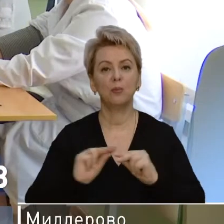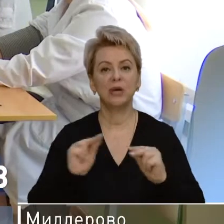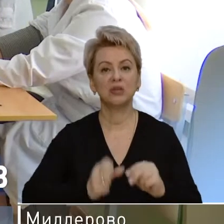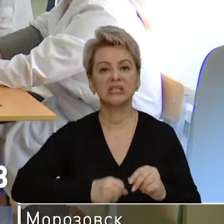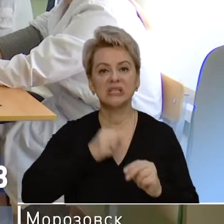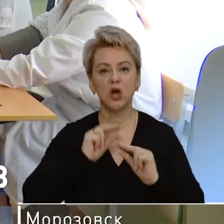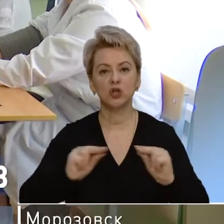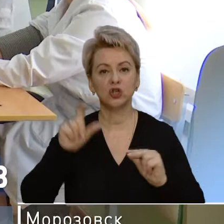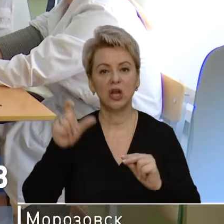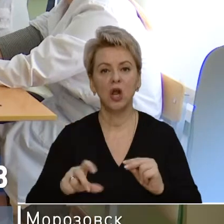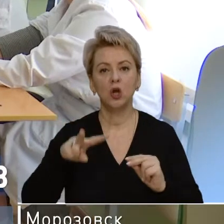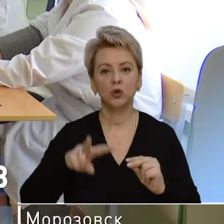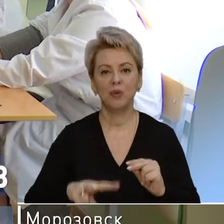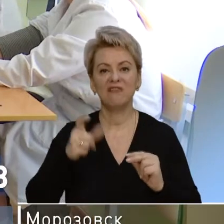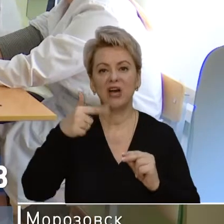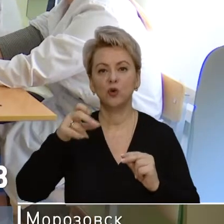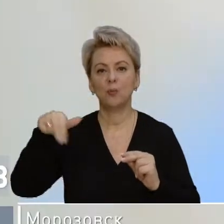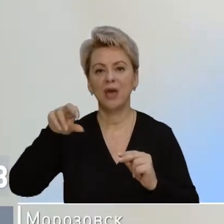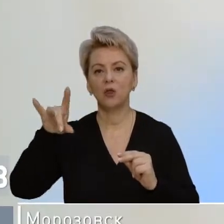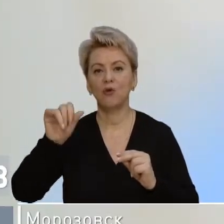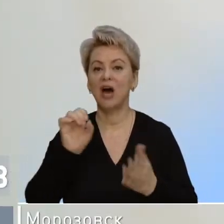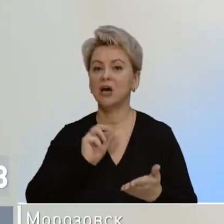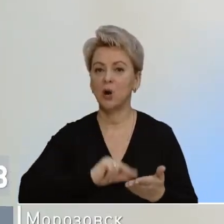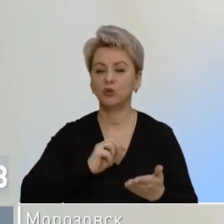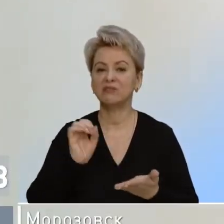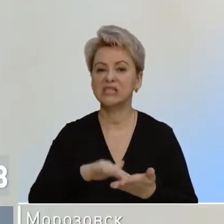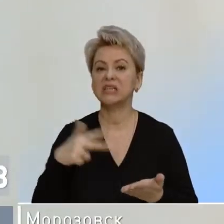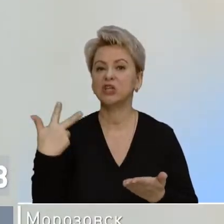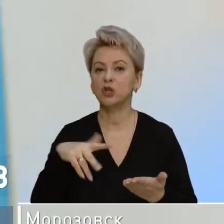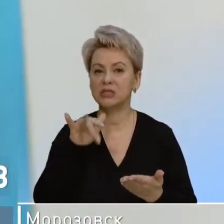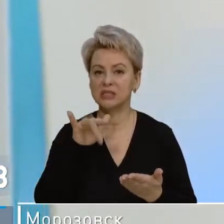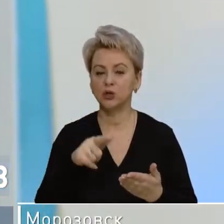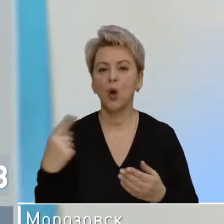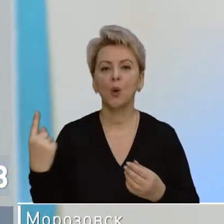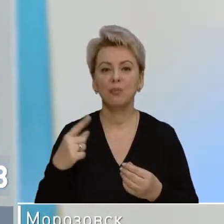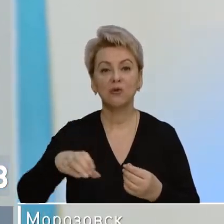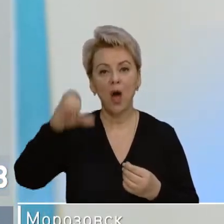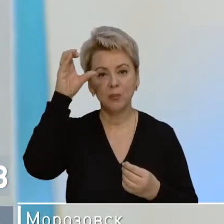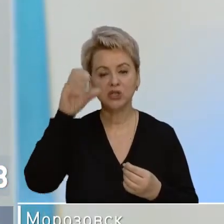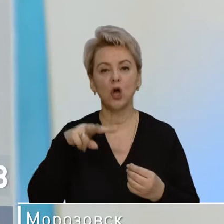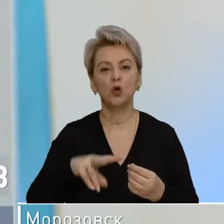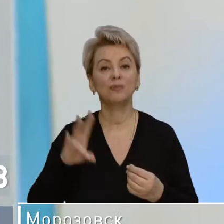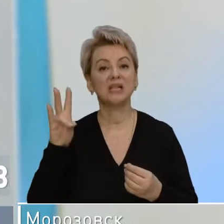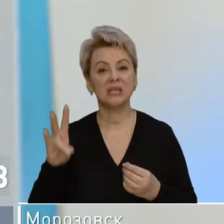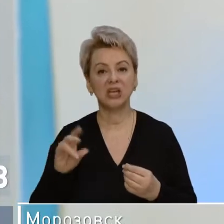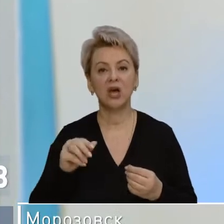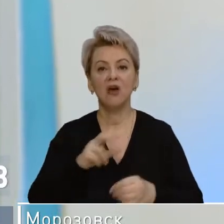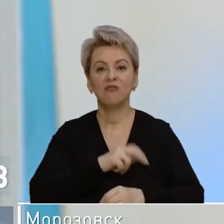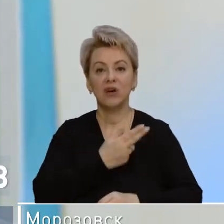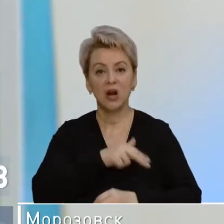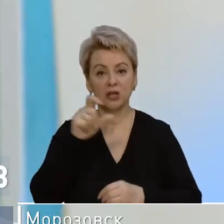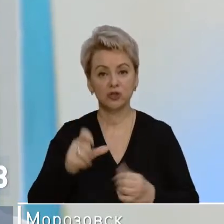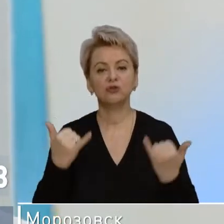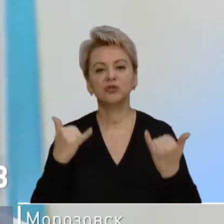преподает старший педагог Людмила Водопьянова. Она работает в центре почти 30 лет. По первому образованию Людмила Николаевна фельдшер.